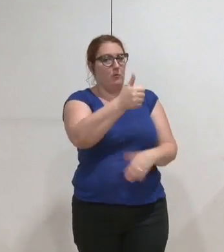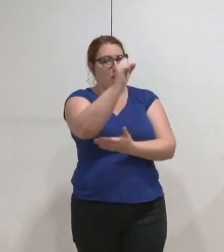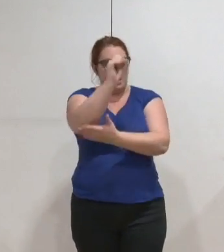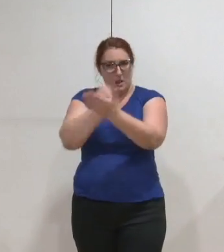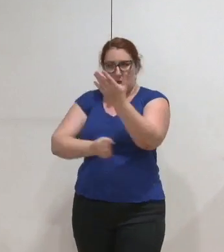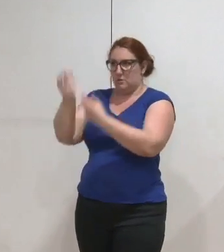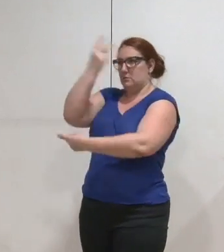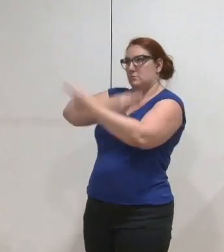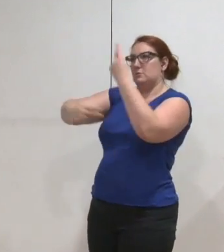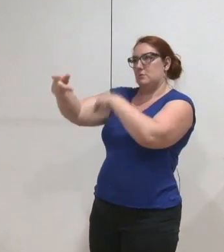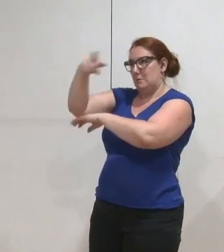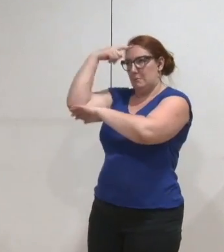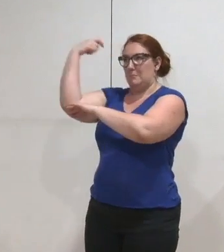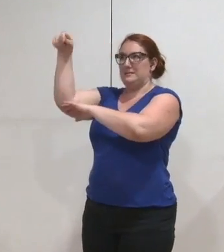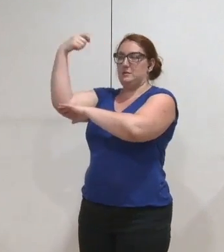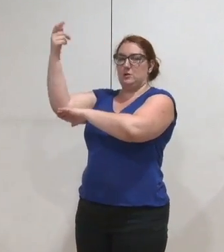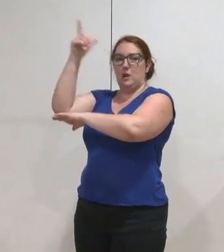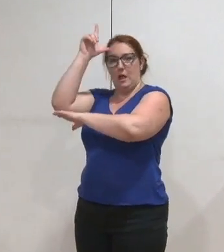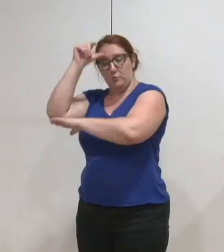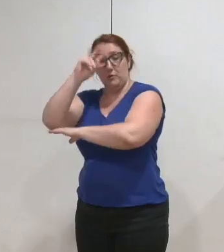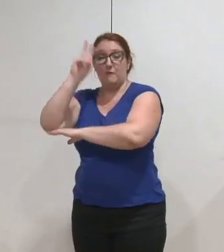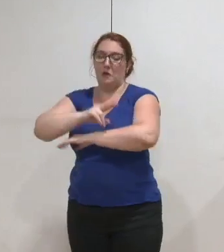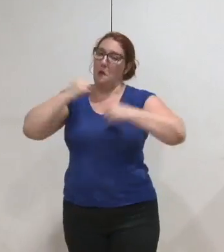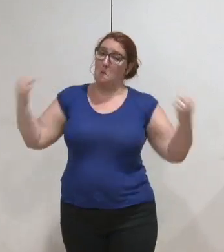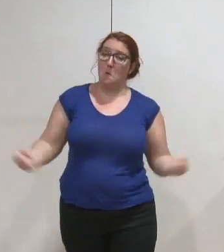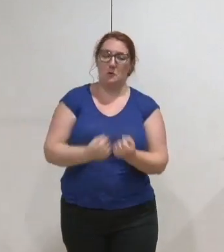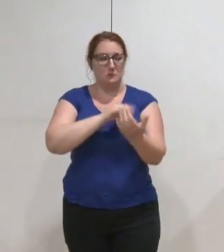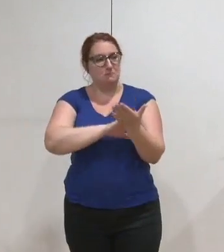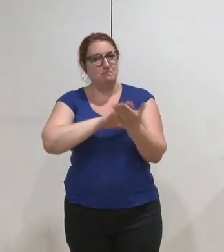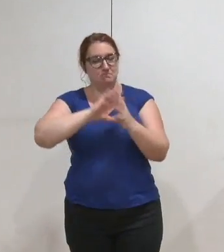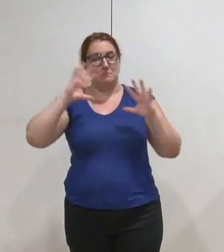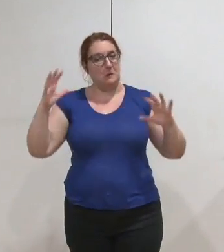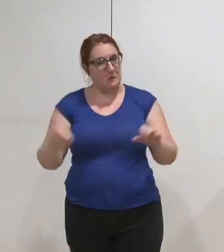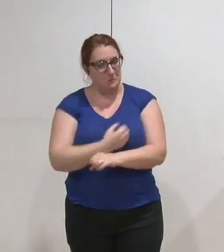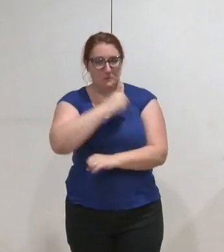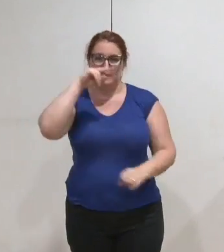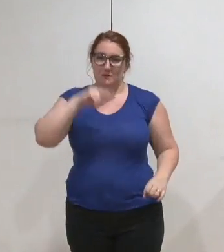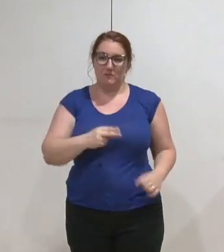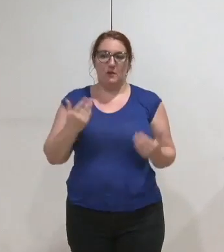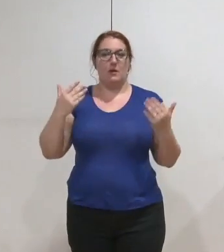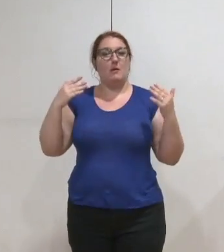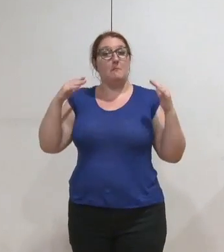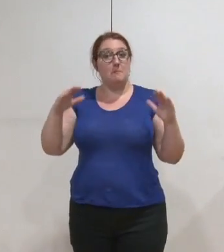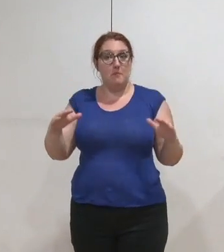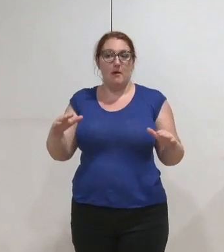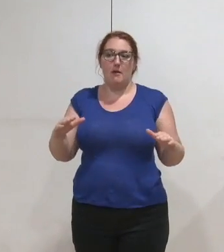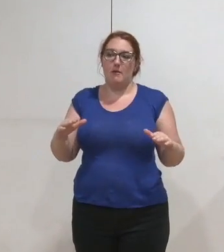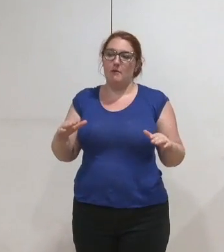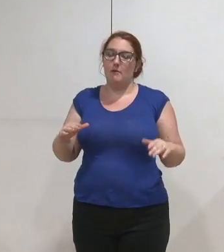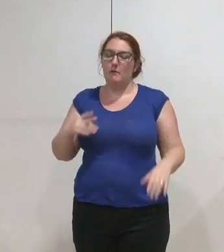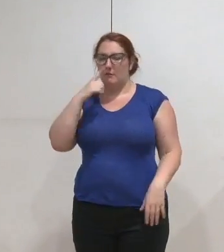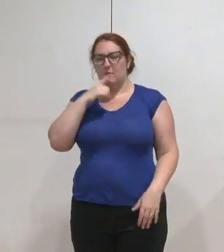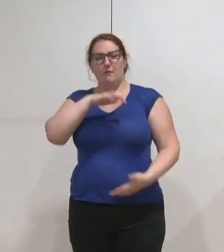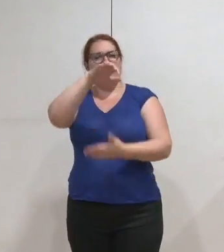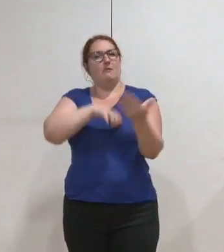pour répondre à la situation d'urgence était un coup de comme réussie nous en convenons mais plus qu'audacieuse elle nous a